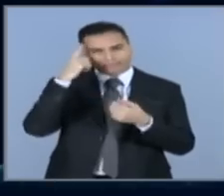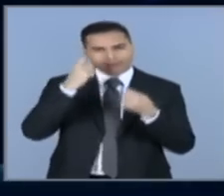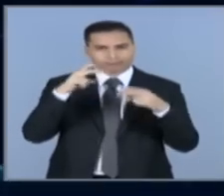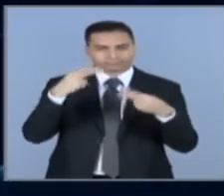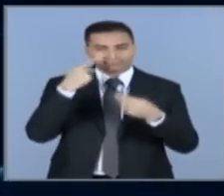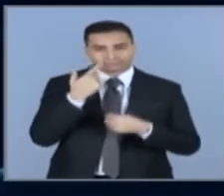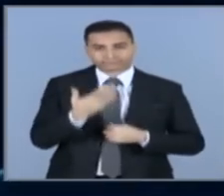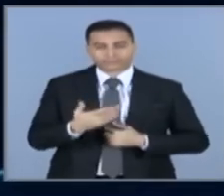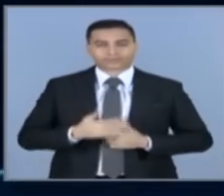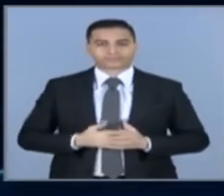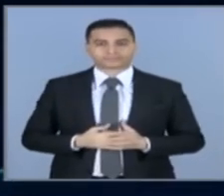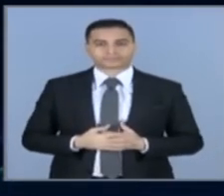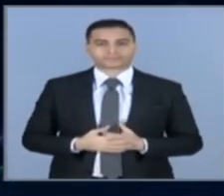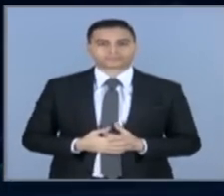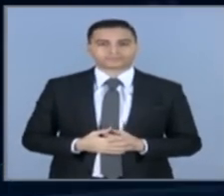الضغط.